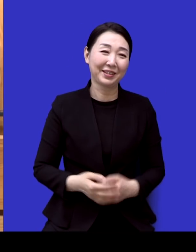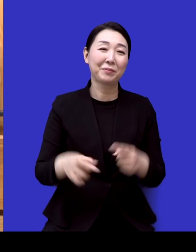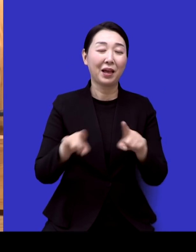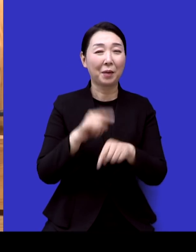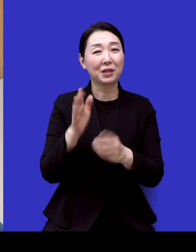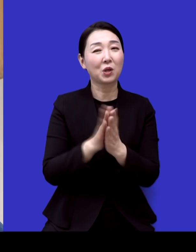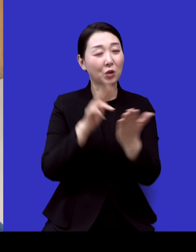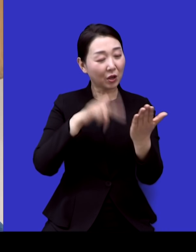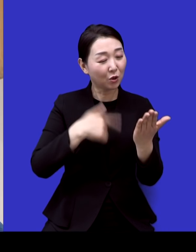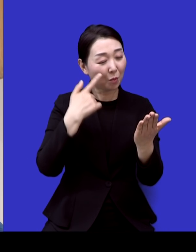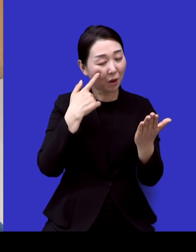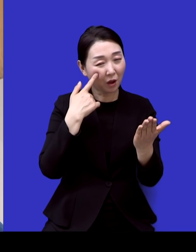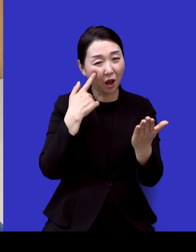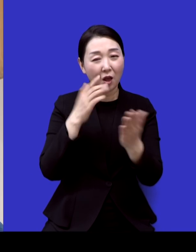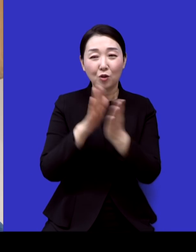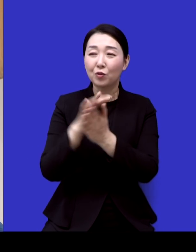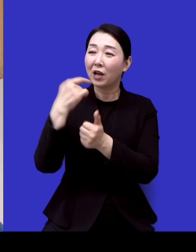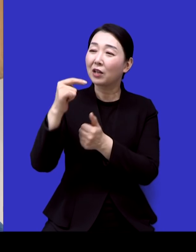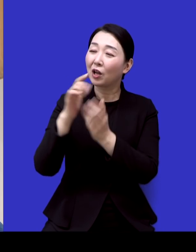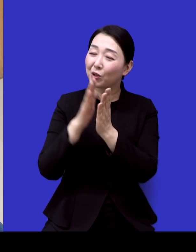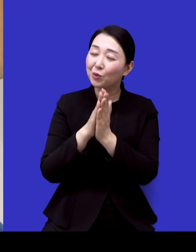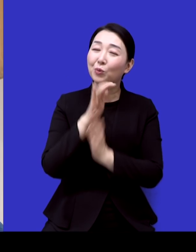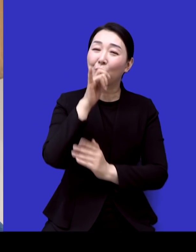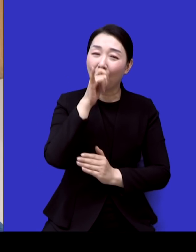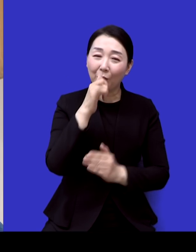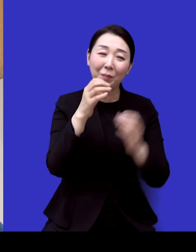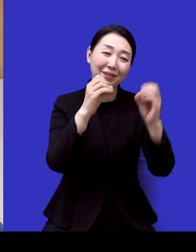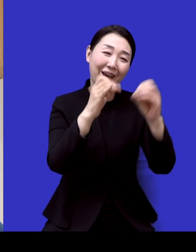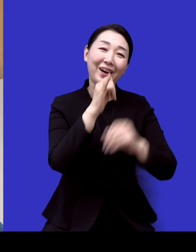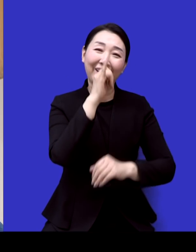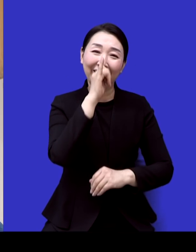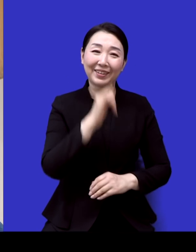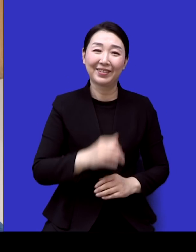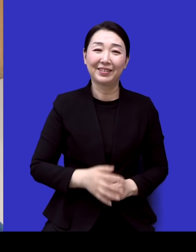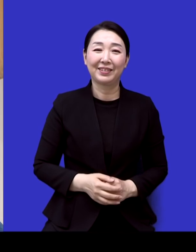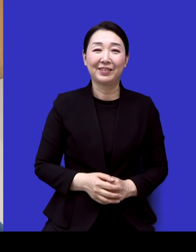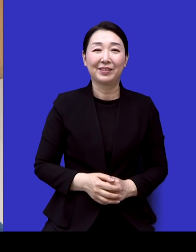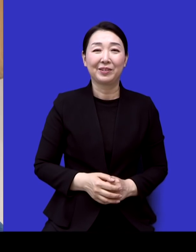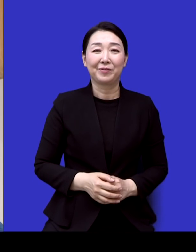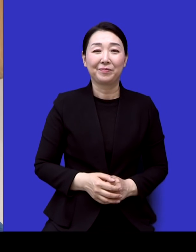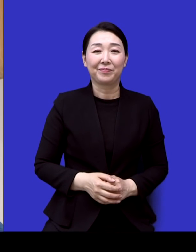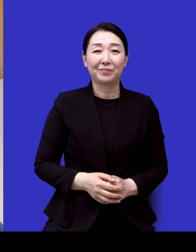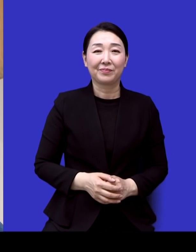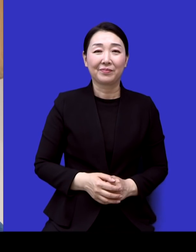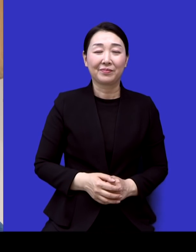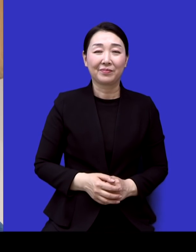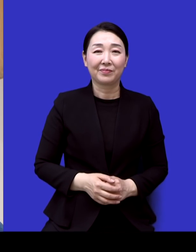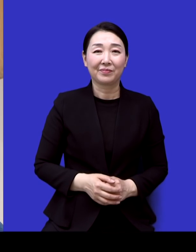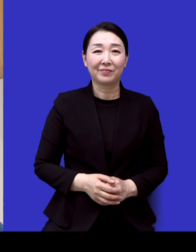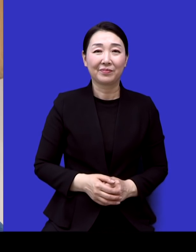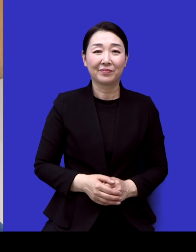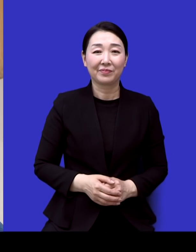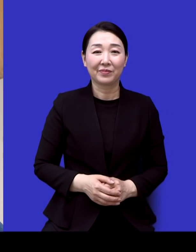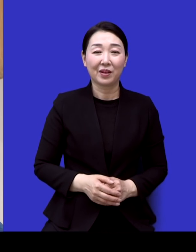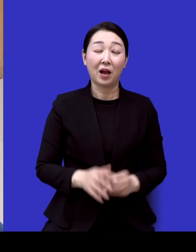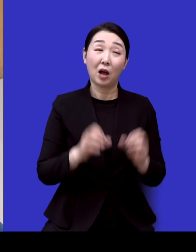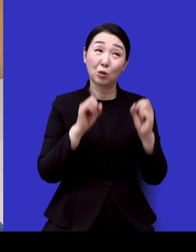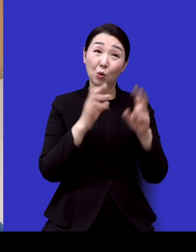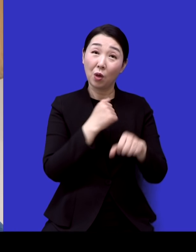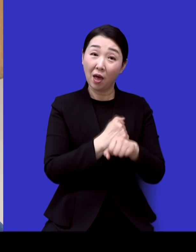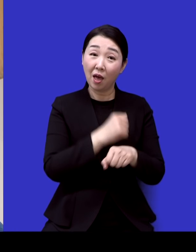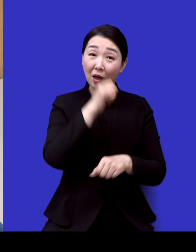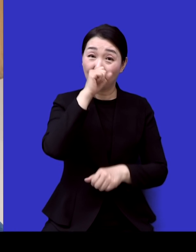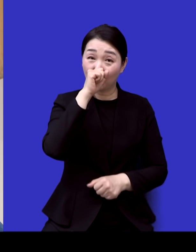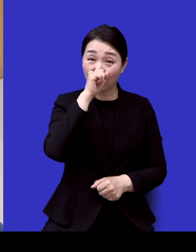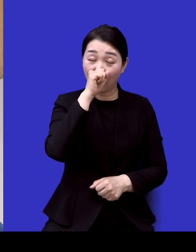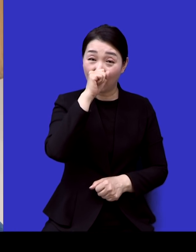성경도 읽고 뭐 주기도문도 해보고 음. 이렇게 말동무를 했었어요. 네. 그러다가 이렇게 전도하니까 너무 좋다.